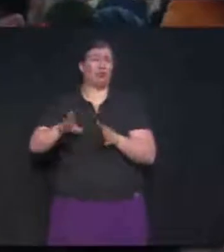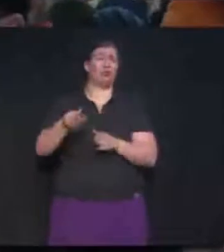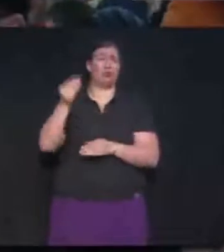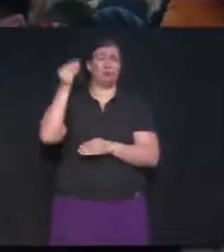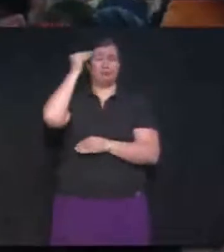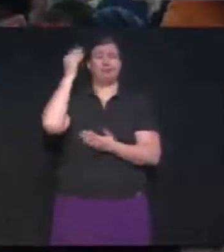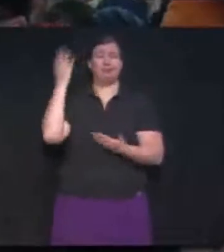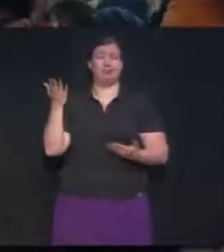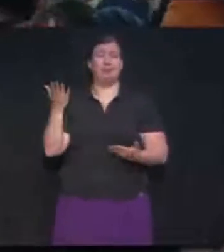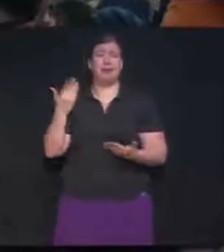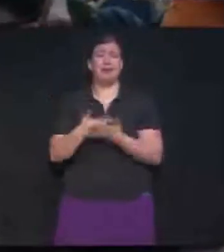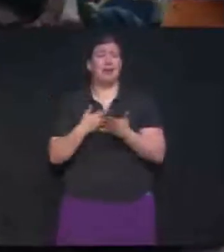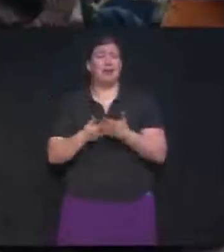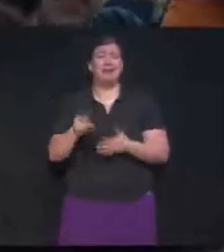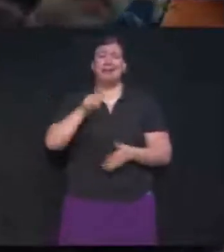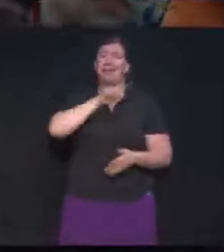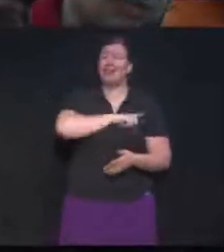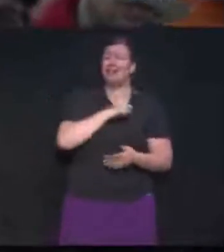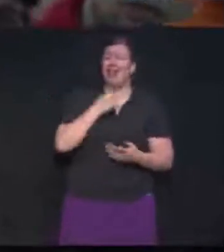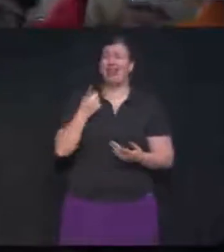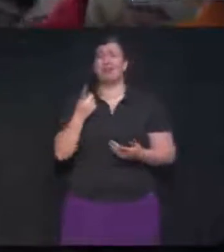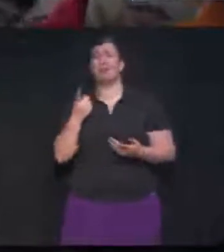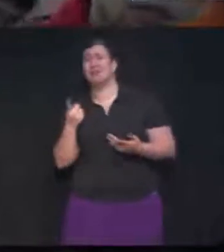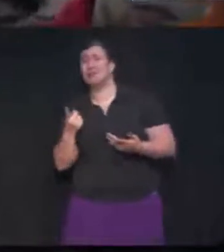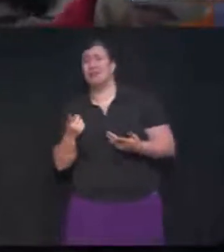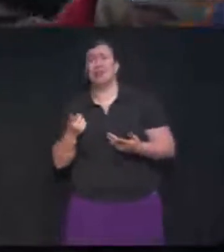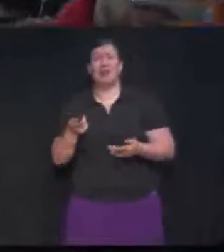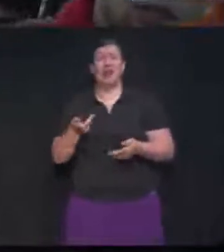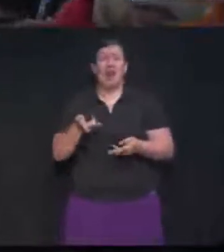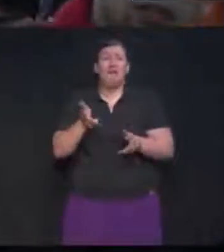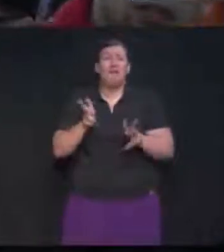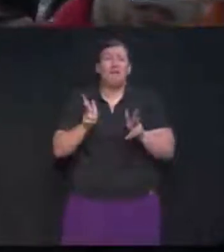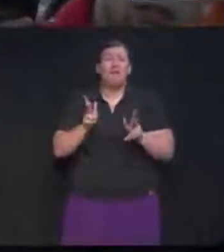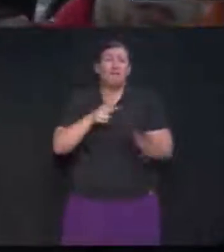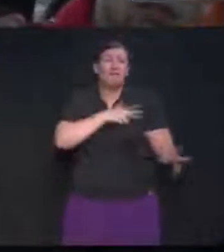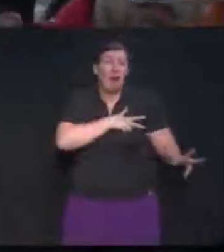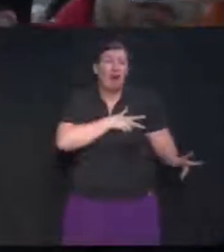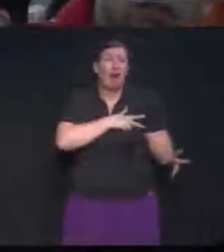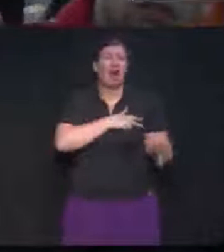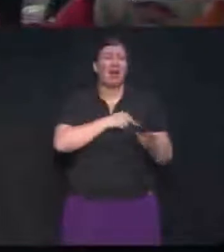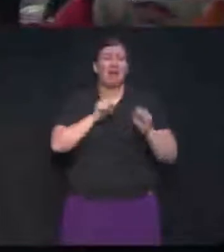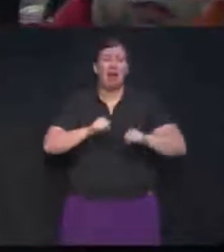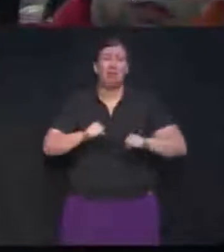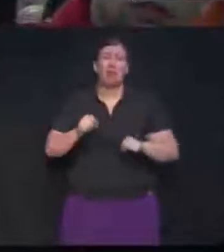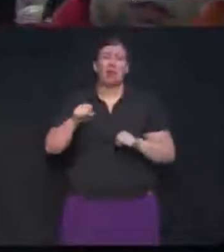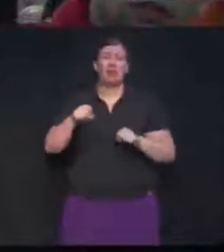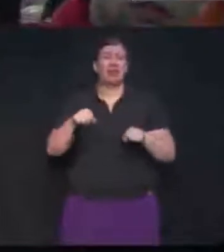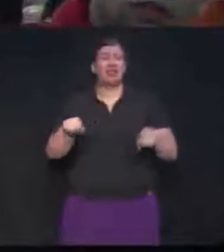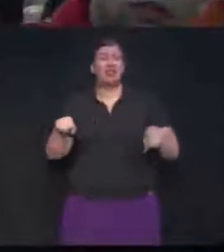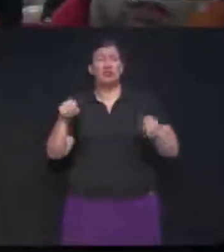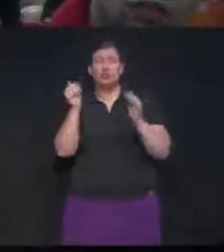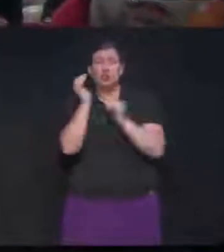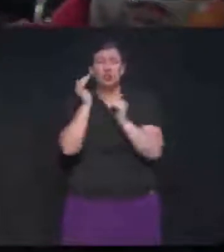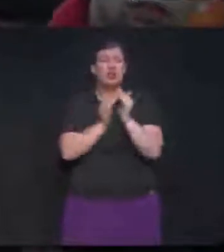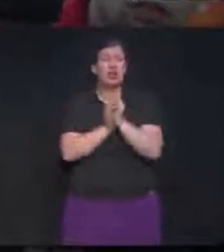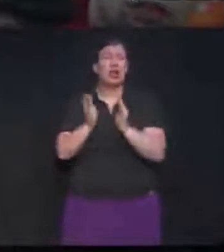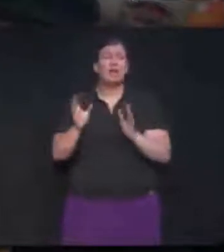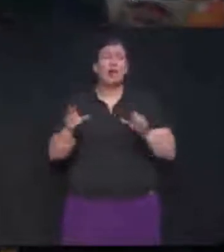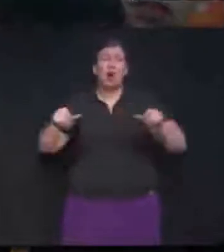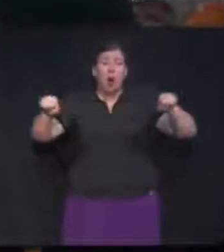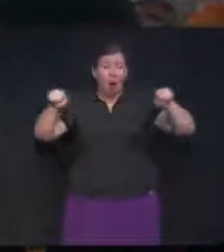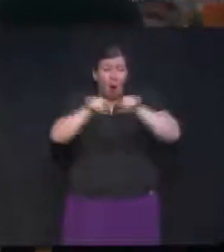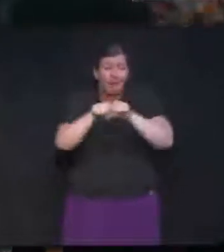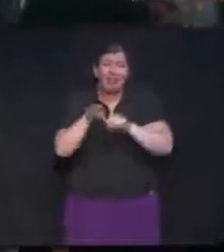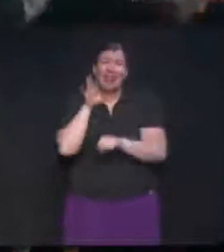schütteln auf den Kopf stellen mit den Füßen zappeln es gibt kein real existierendes System online geheime Abstimmung durchzuführen und die